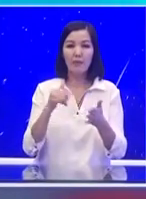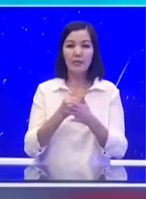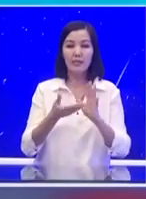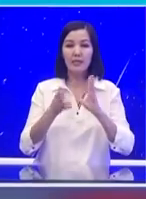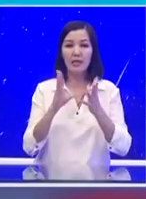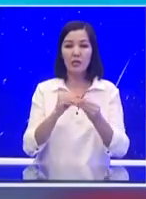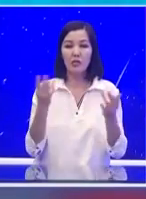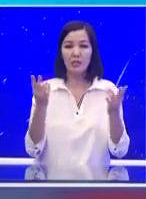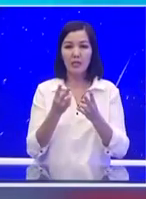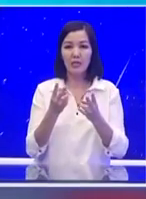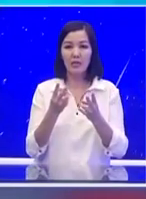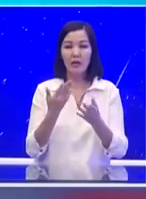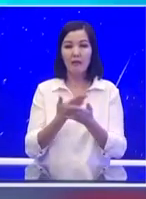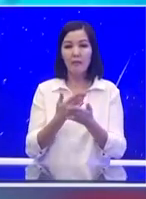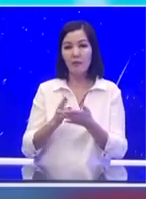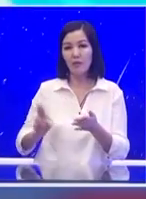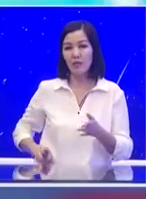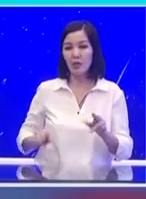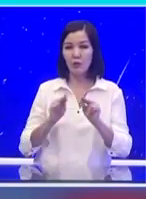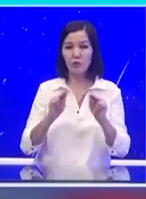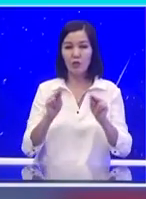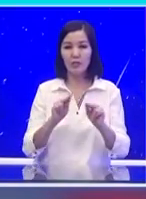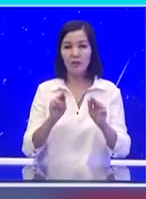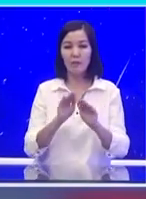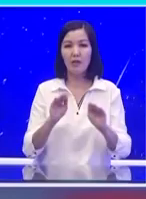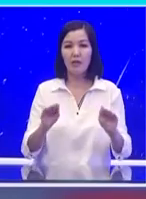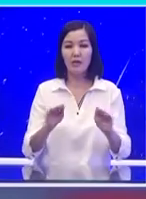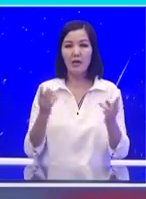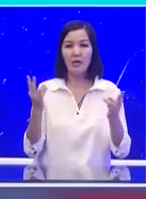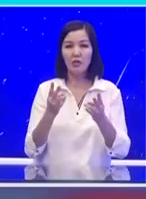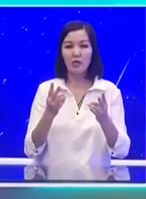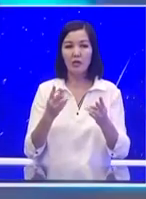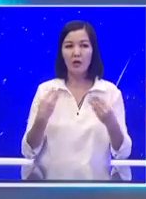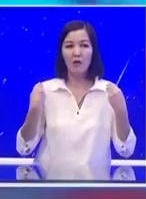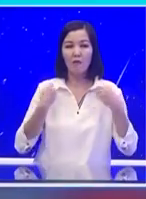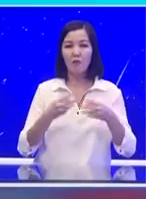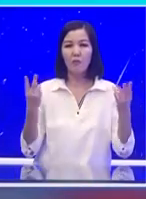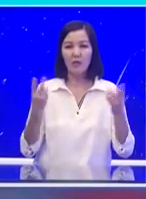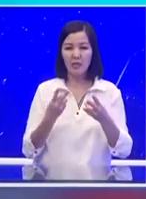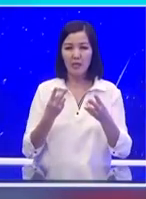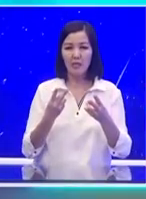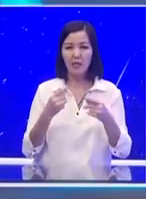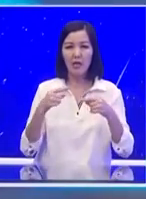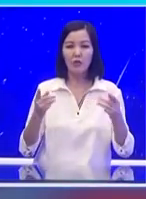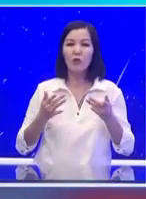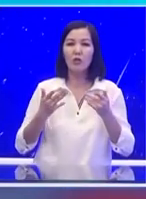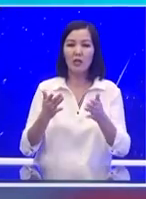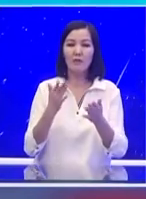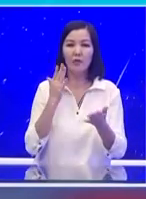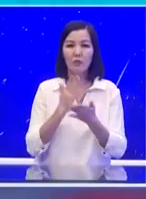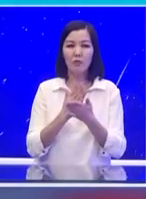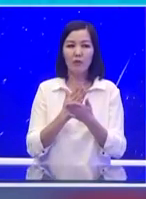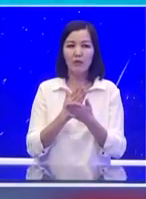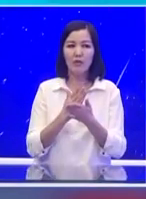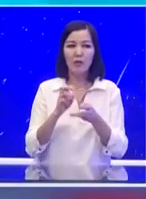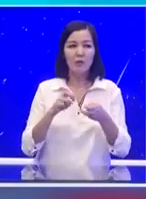Кейбір жаңағы директорлер және де ұстаздар балаларға тиісті формамен киіп сабақ оқығанда деген әртүрлі талаптар қойып жатыр. Бұл